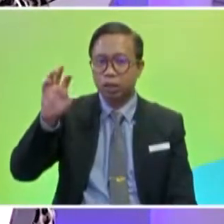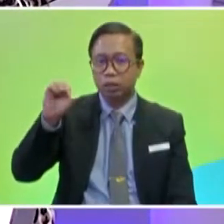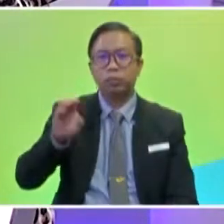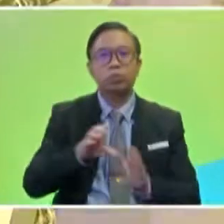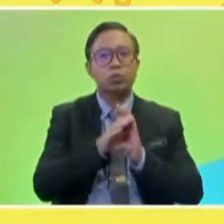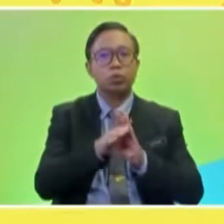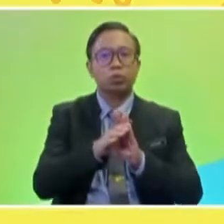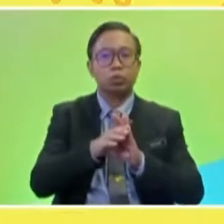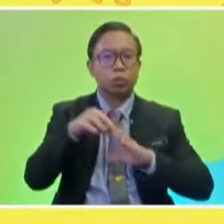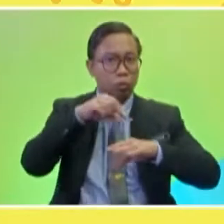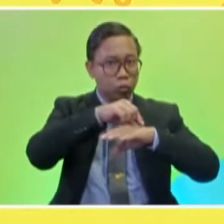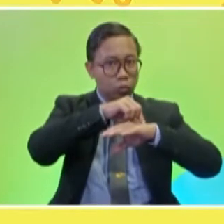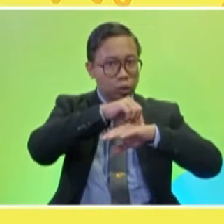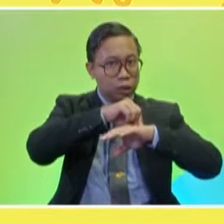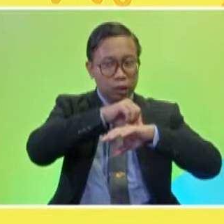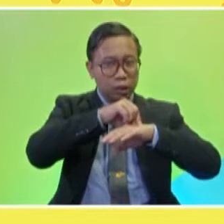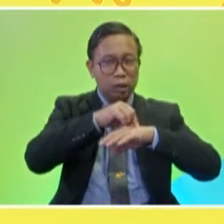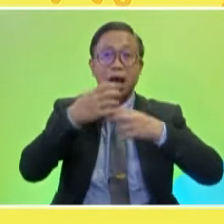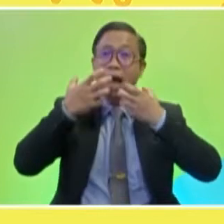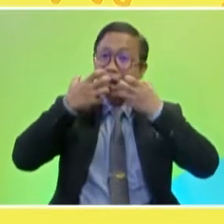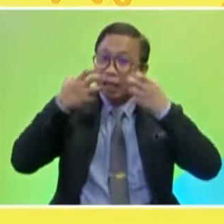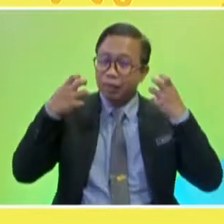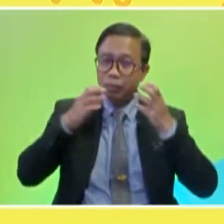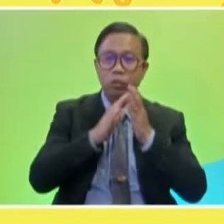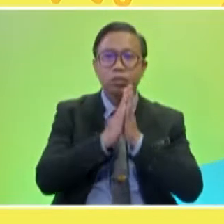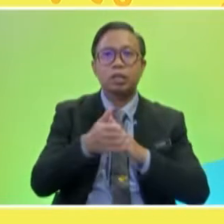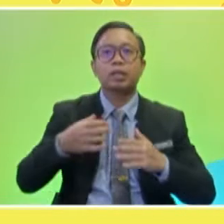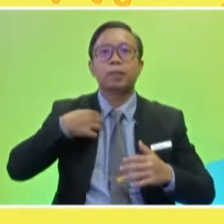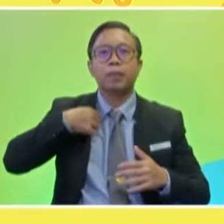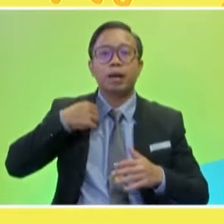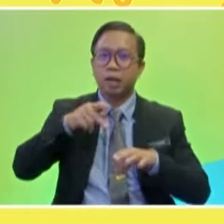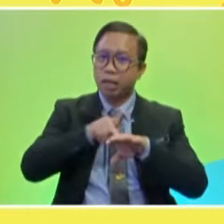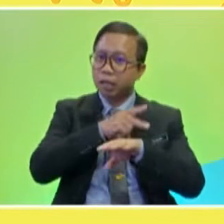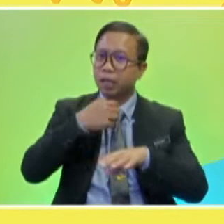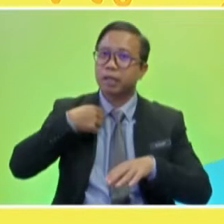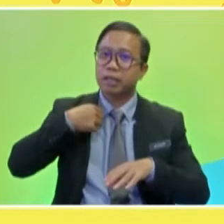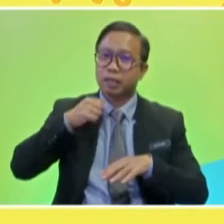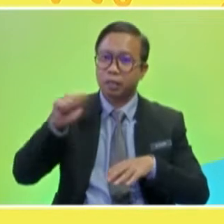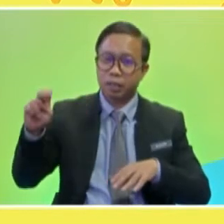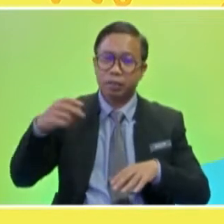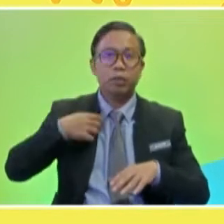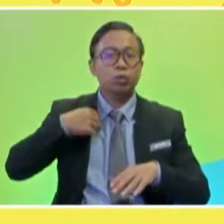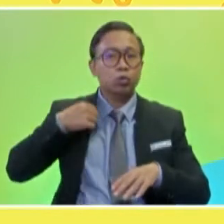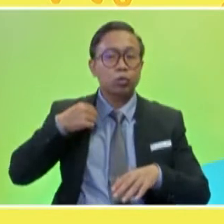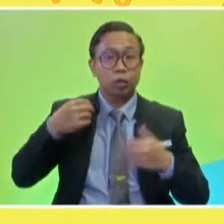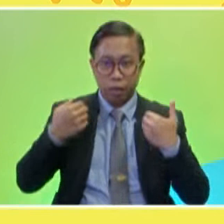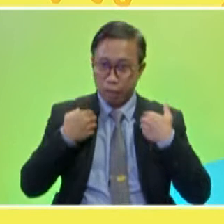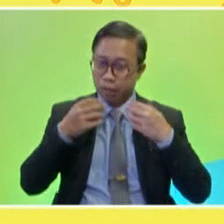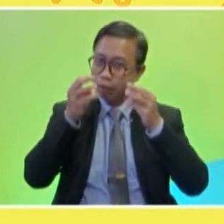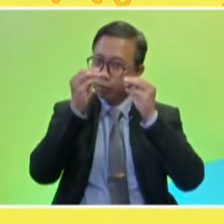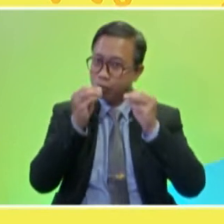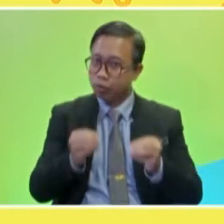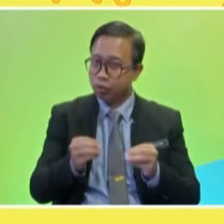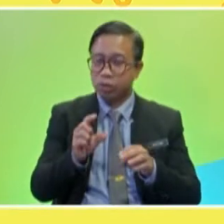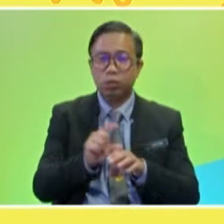sini aku Le harimau dijadikan pakaian oke Ada juga manusia menggunakan kulit harimau